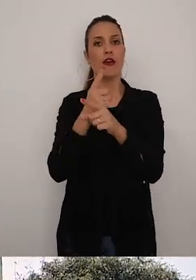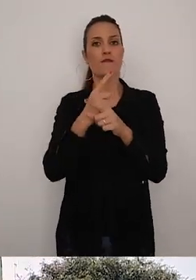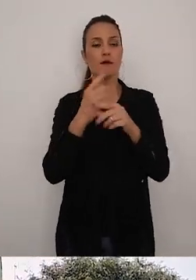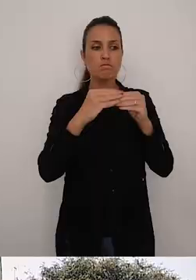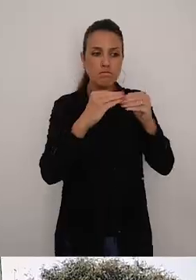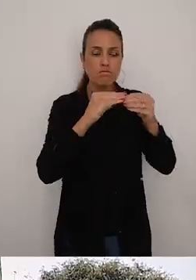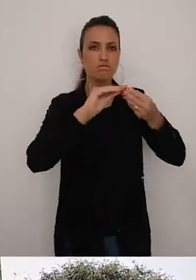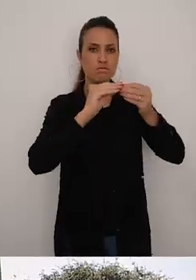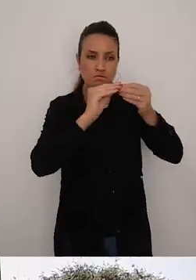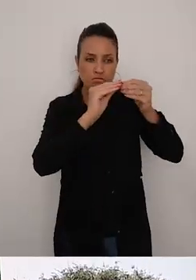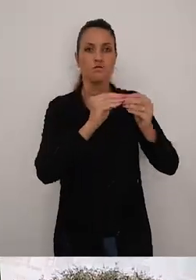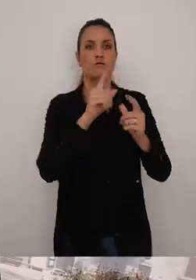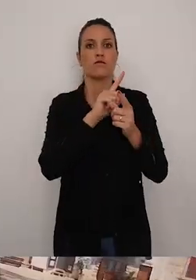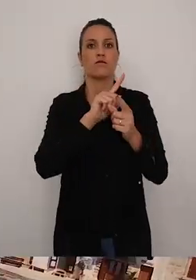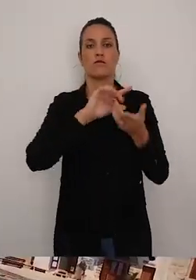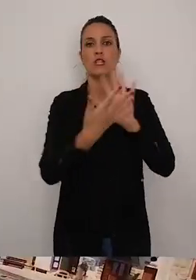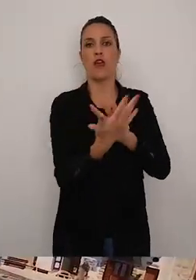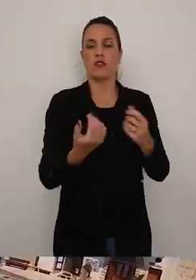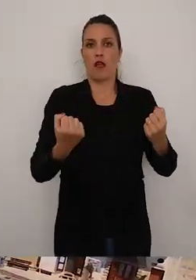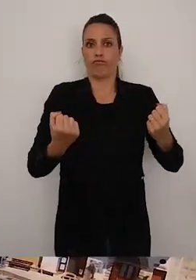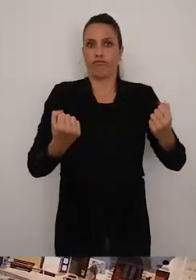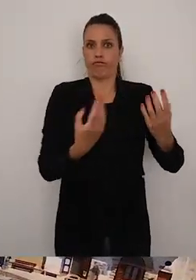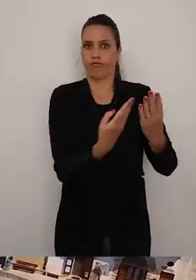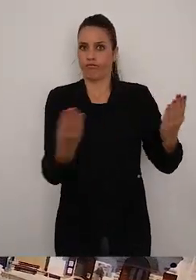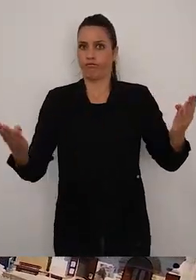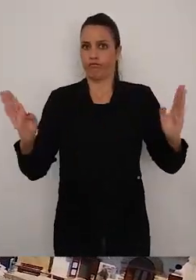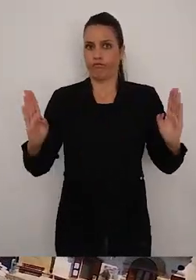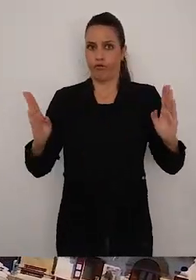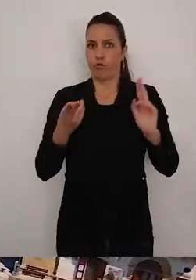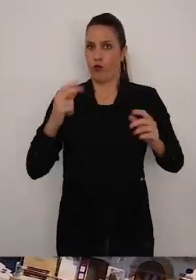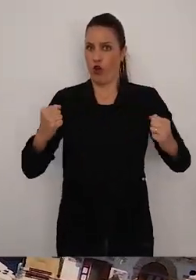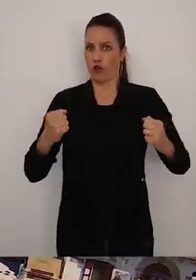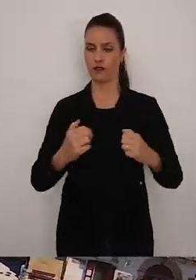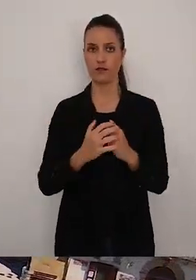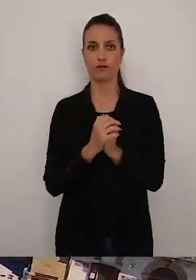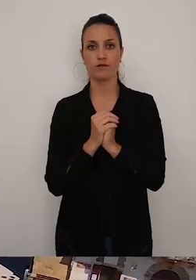di Palmariggi, che sorse sui ruderi del fortino di San Nicola.